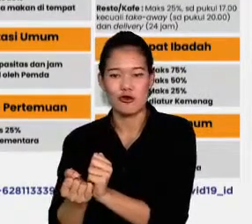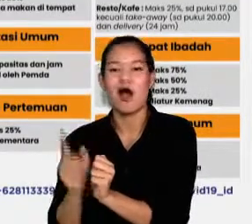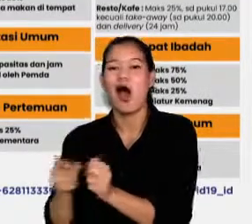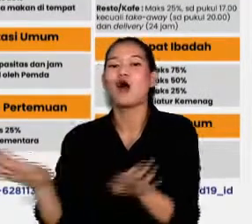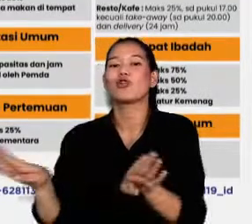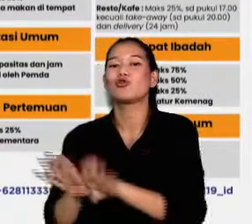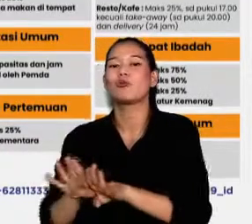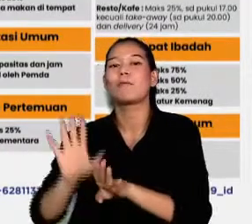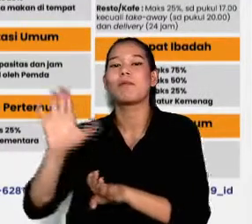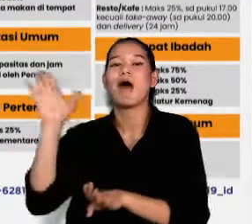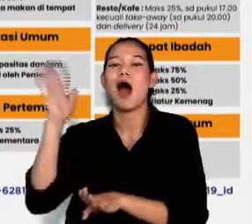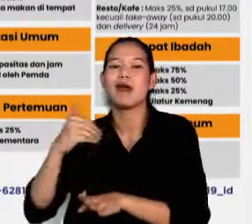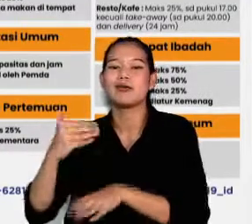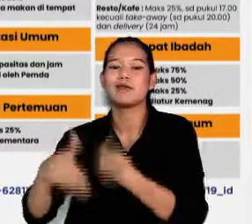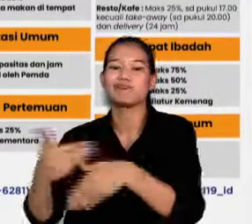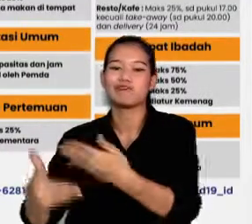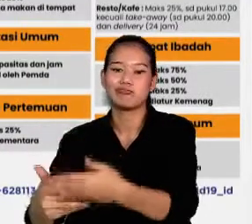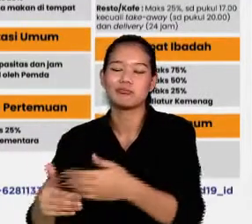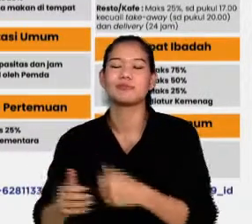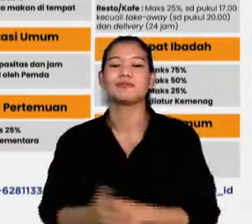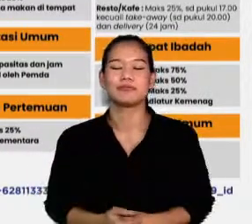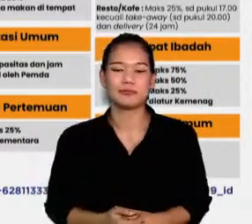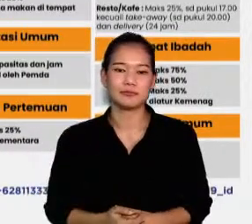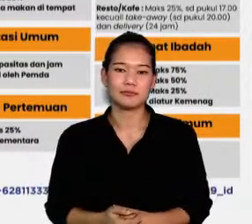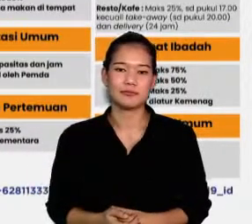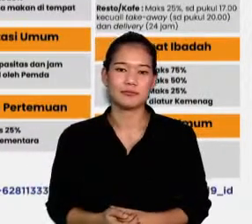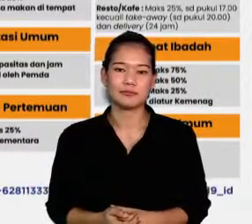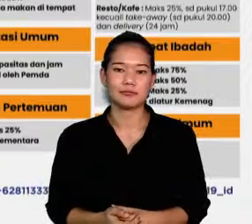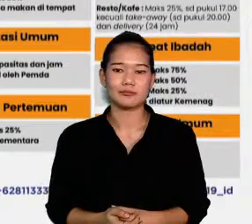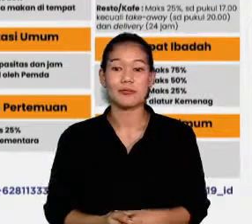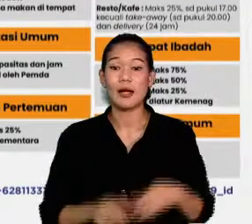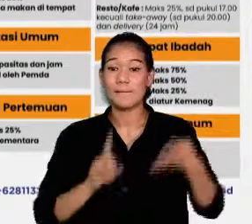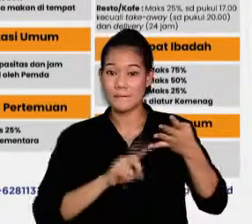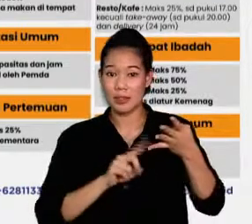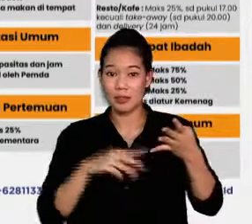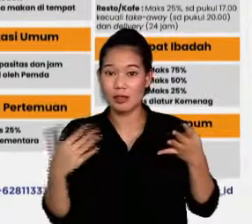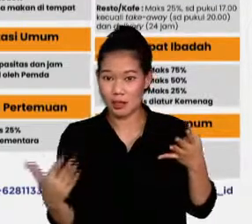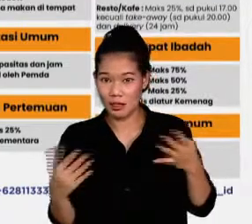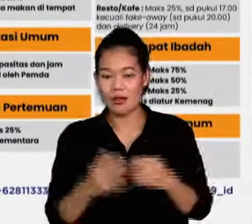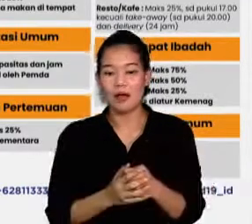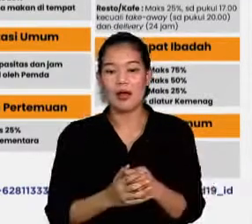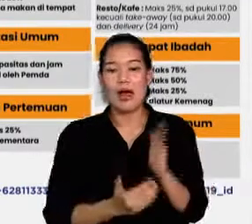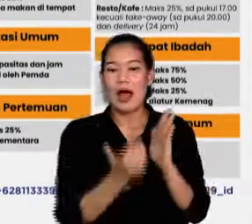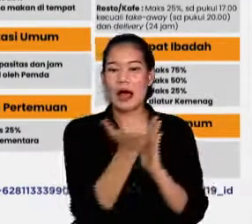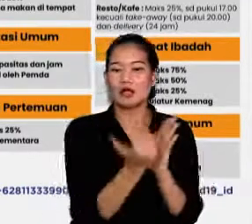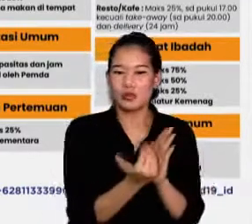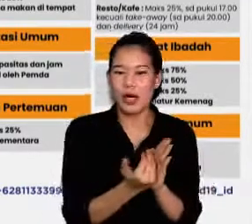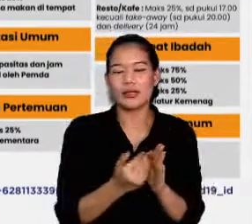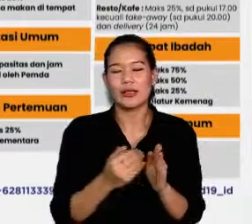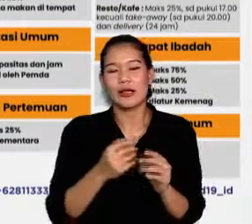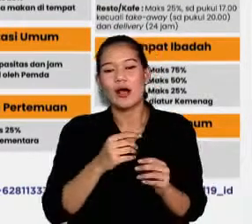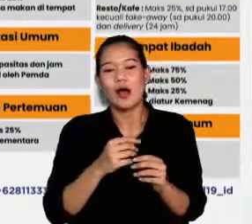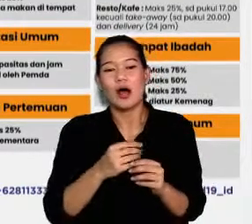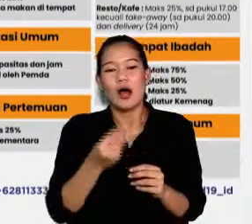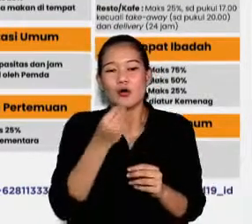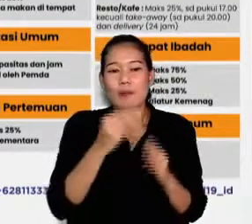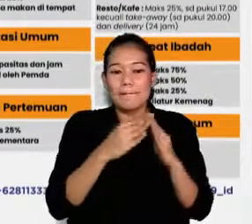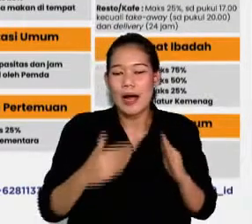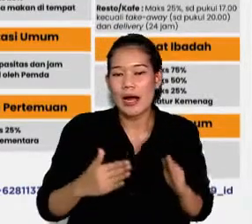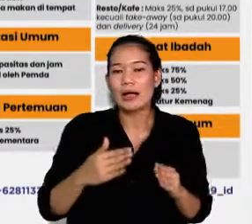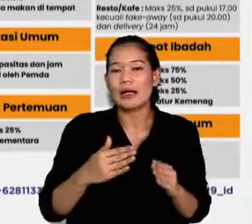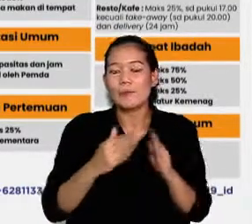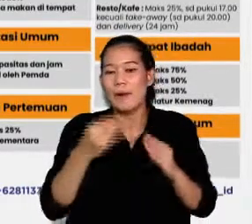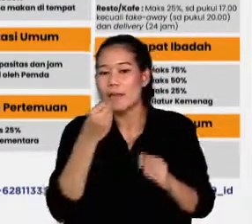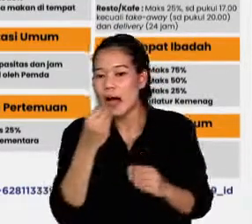ditemukan Cluster kasus selama lima hari kedepan yang keempat pengaturan rumah makan atau